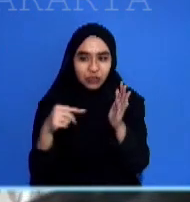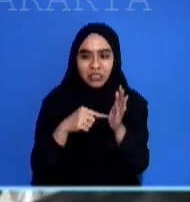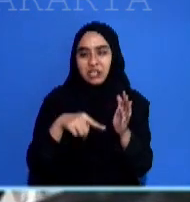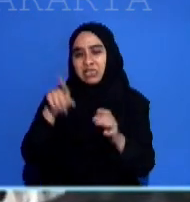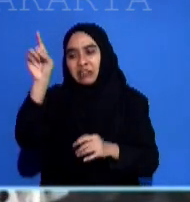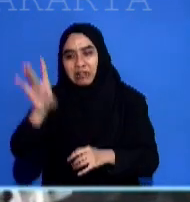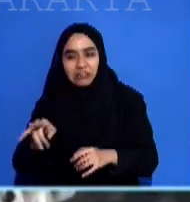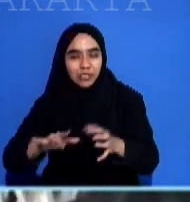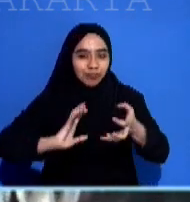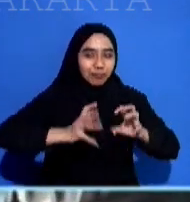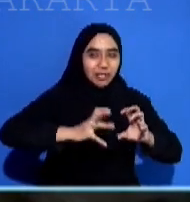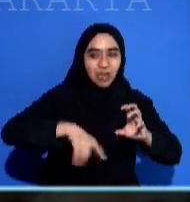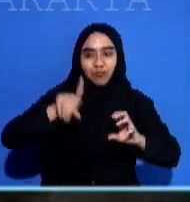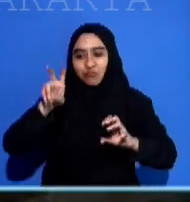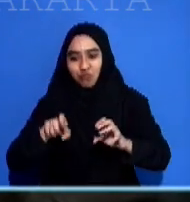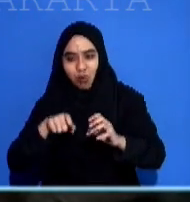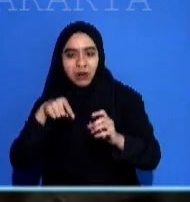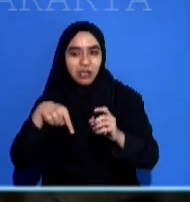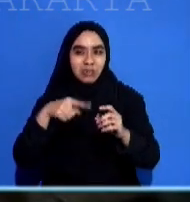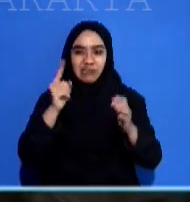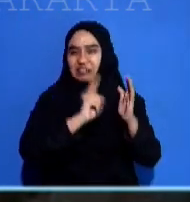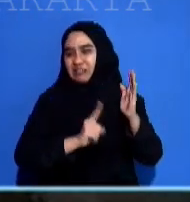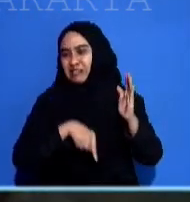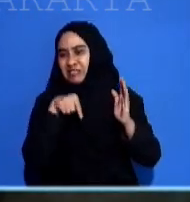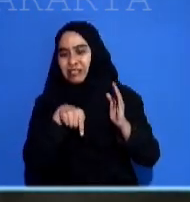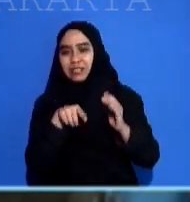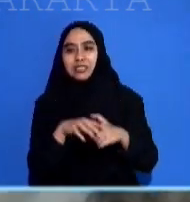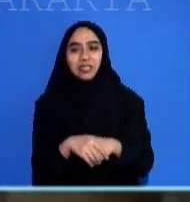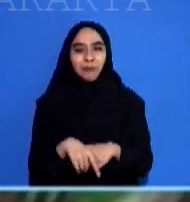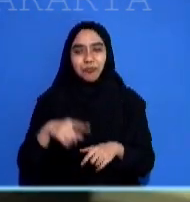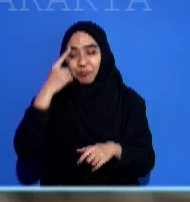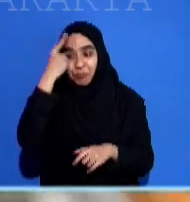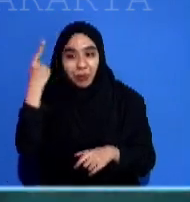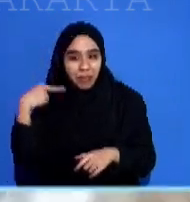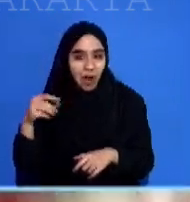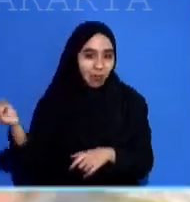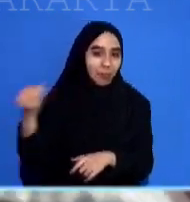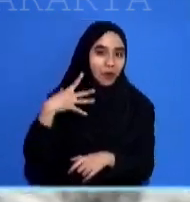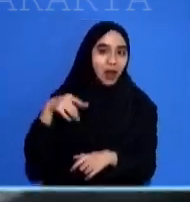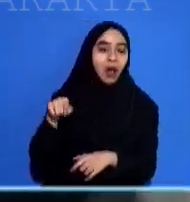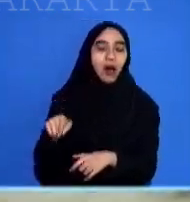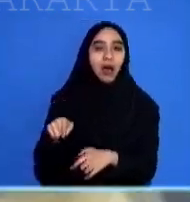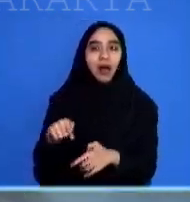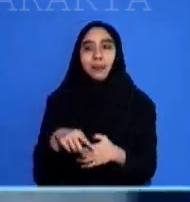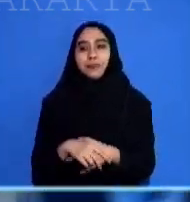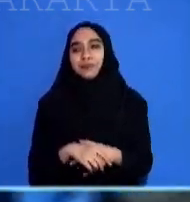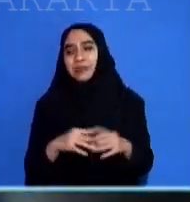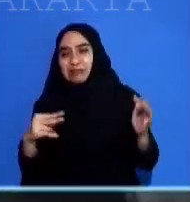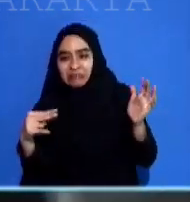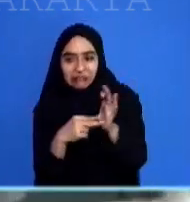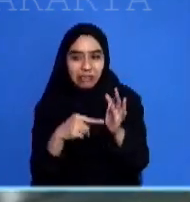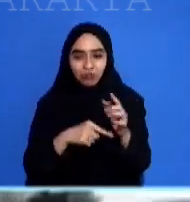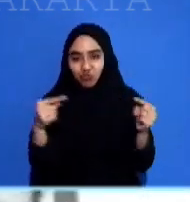mesin menikaken ten listrik ingkang cekap pangajapipun pamerintah suka bebanton gayut kalian pemasangan listrik